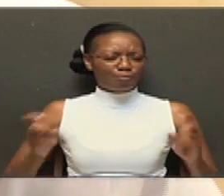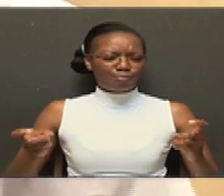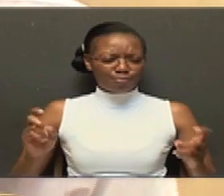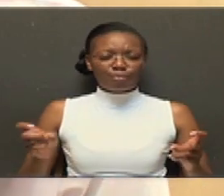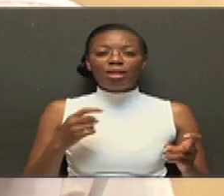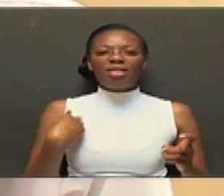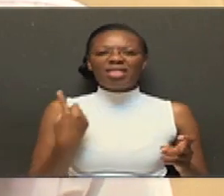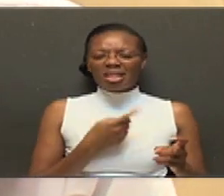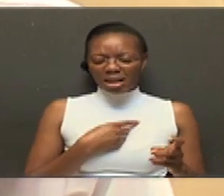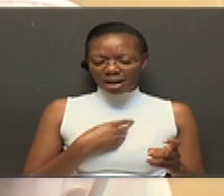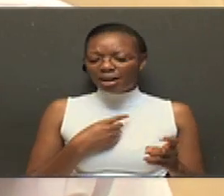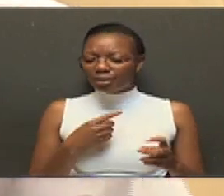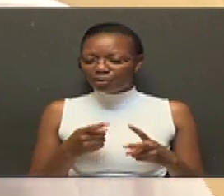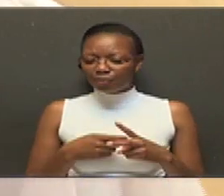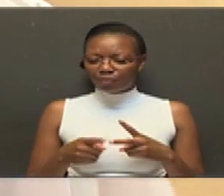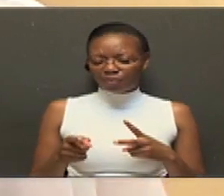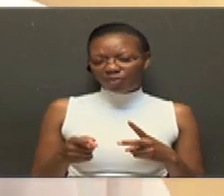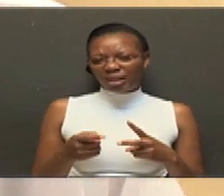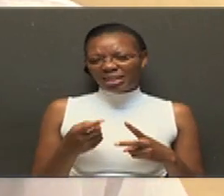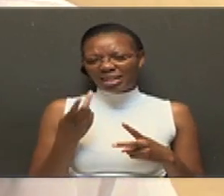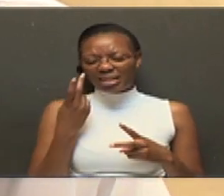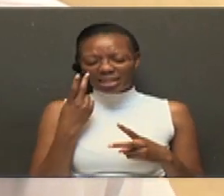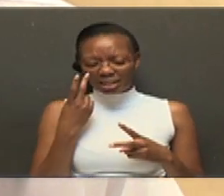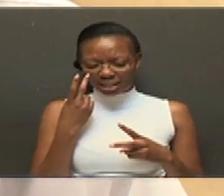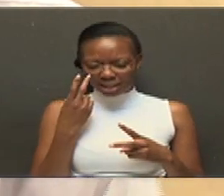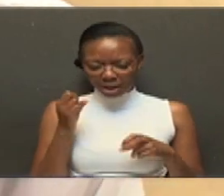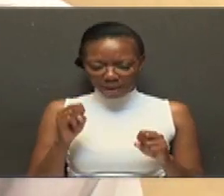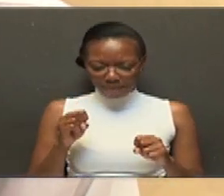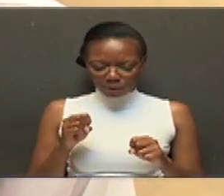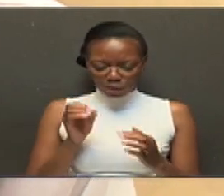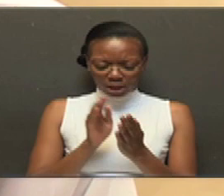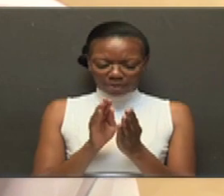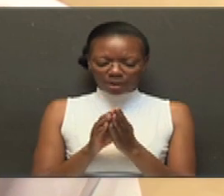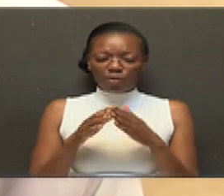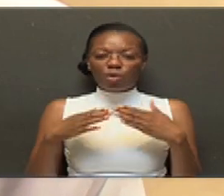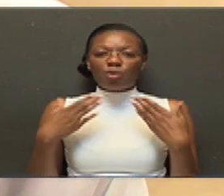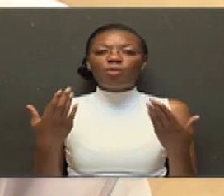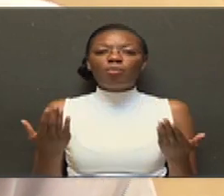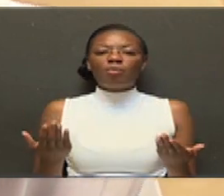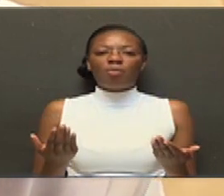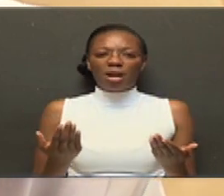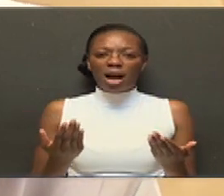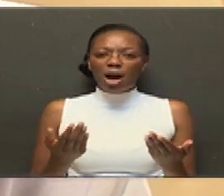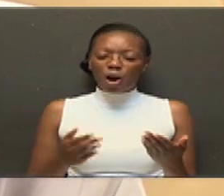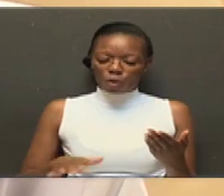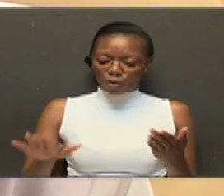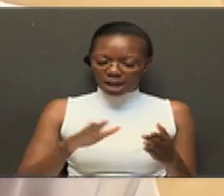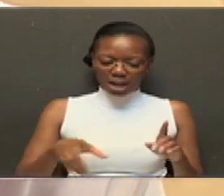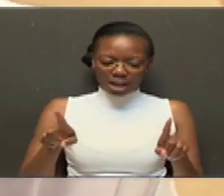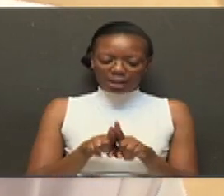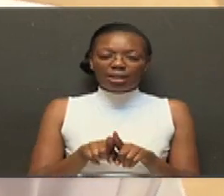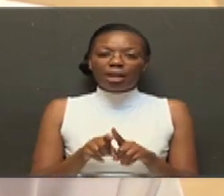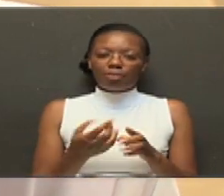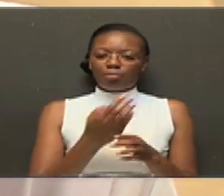kule tunakuja tunawapatia environment mzuri ambayo ni wanaweza jificha, chakula